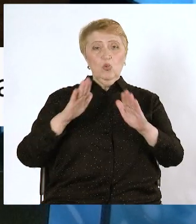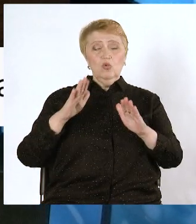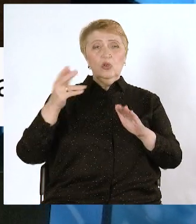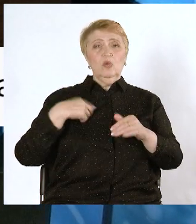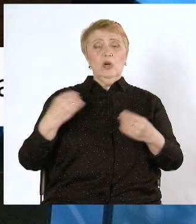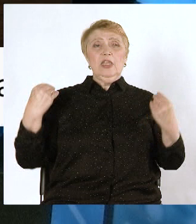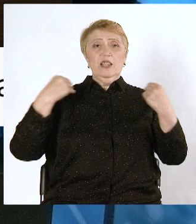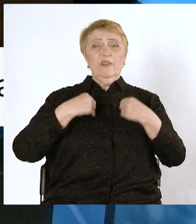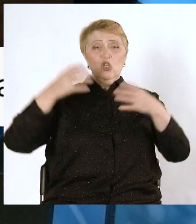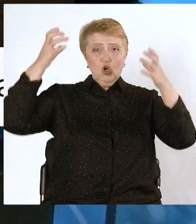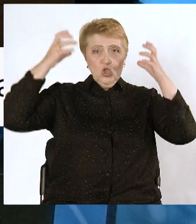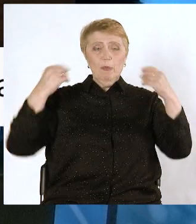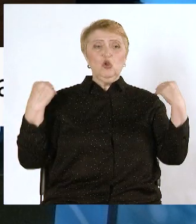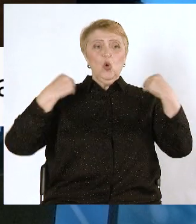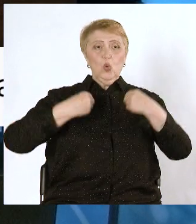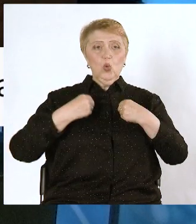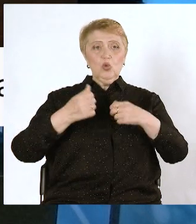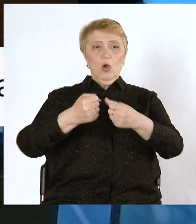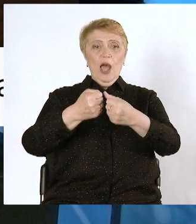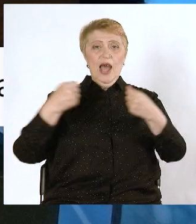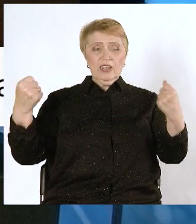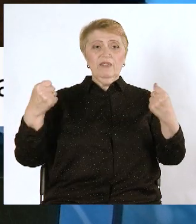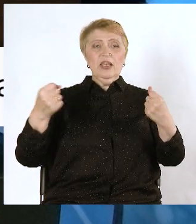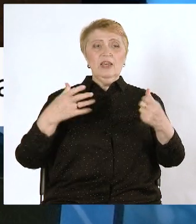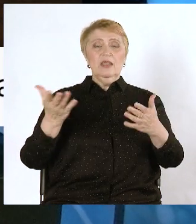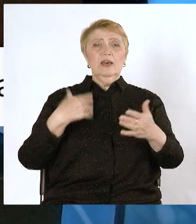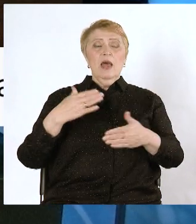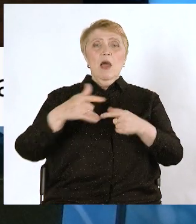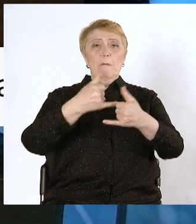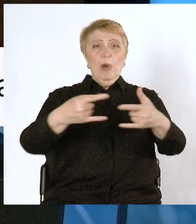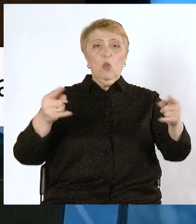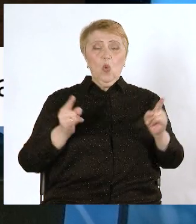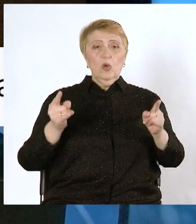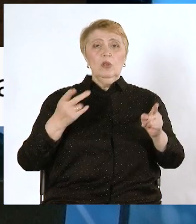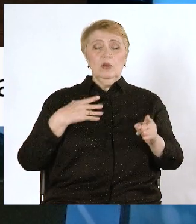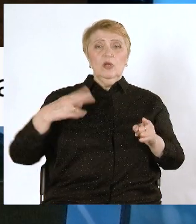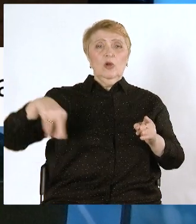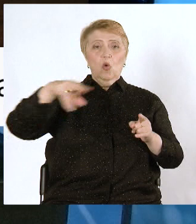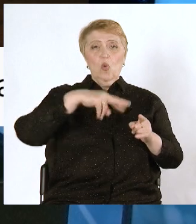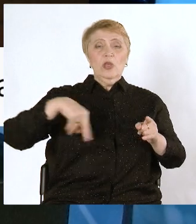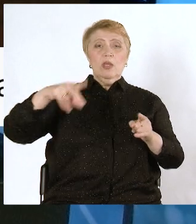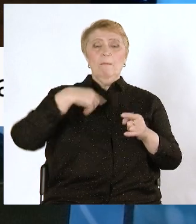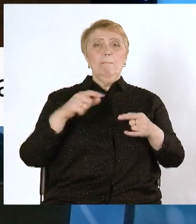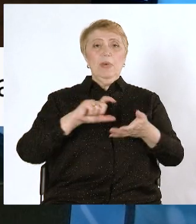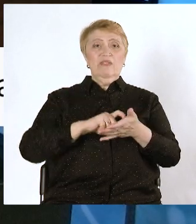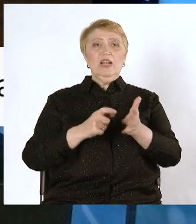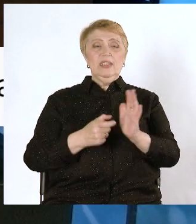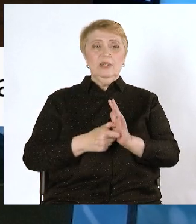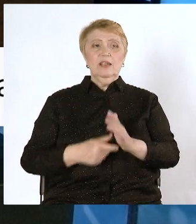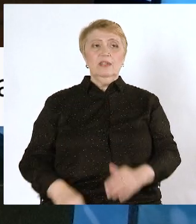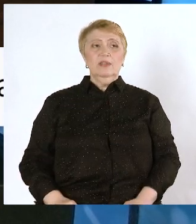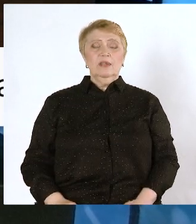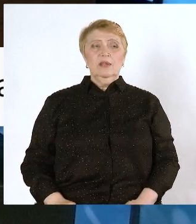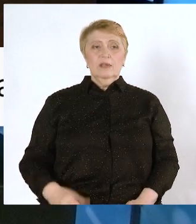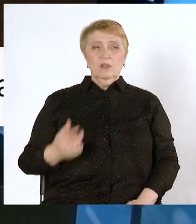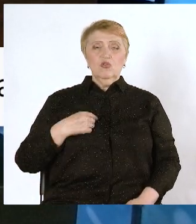одеваете шапку куртку и маршируете на месте или ходите по периметру своей квартиры и мы же все время